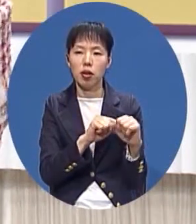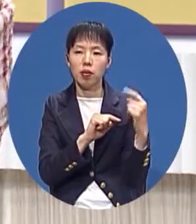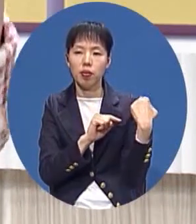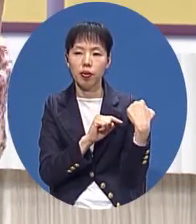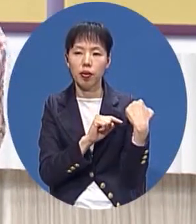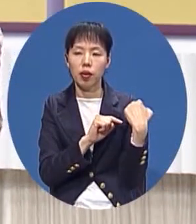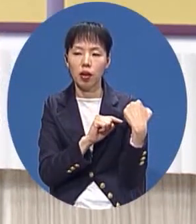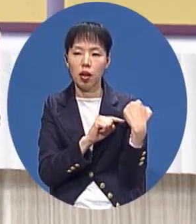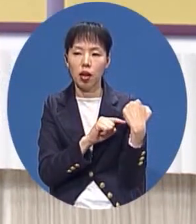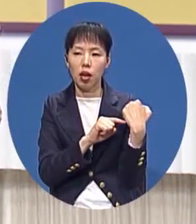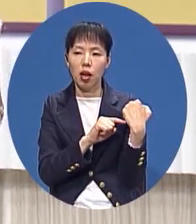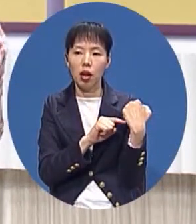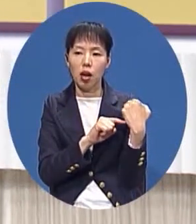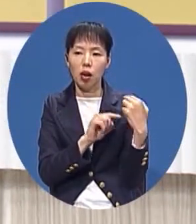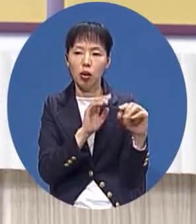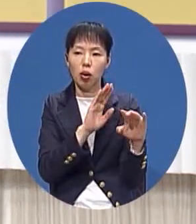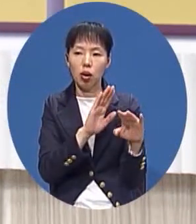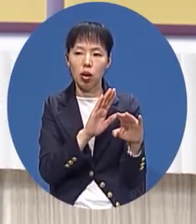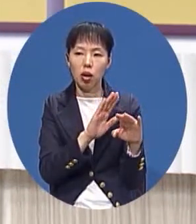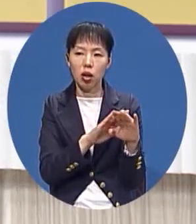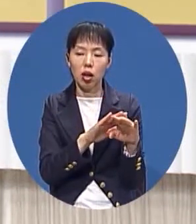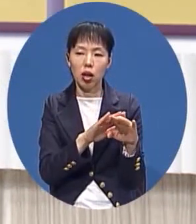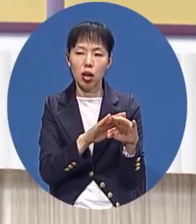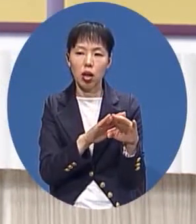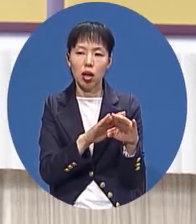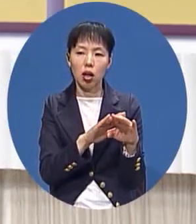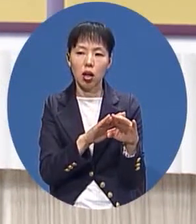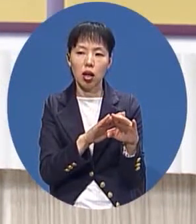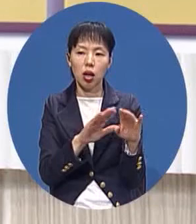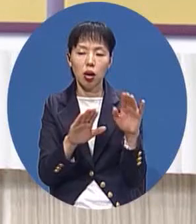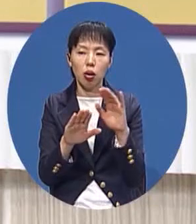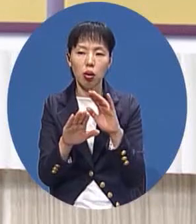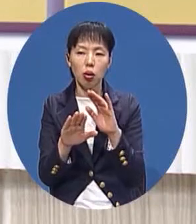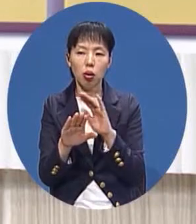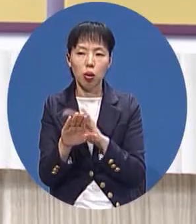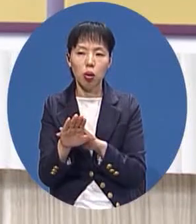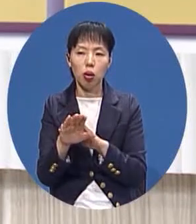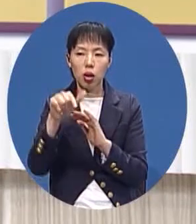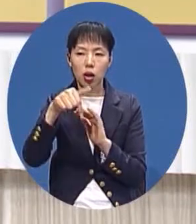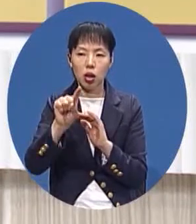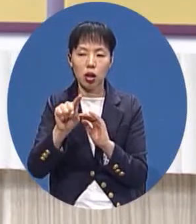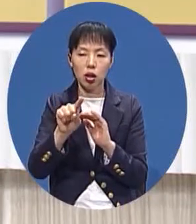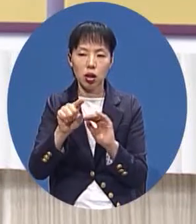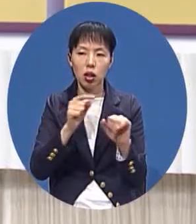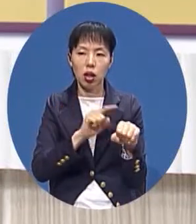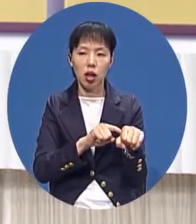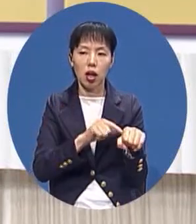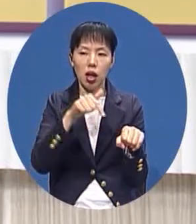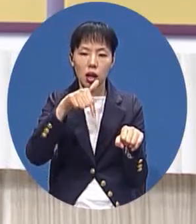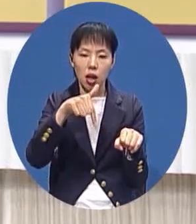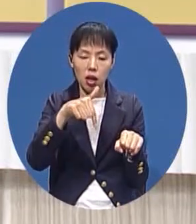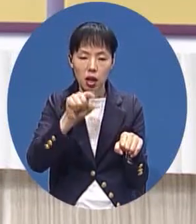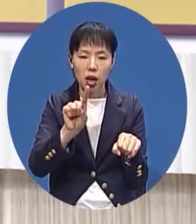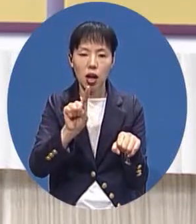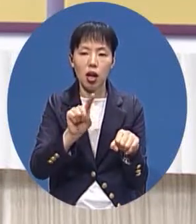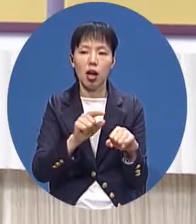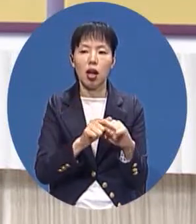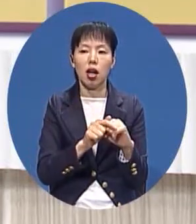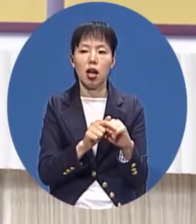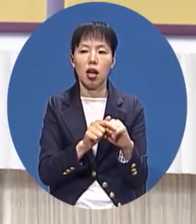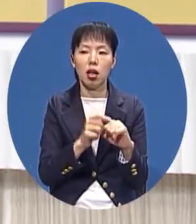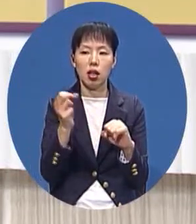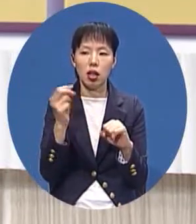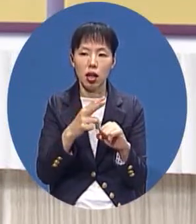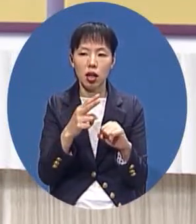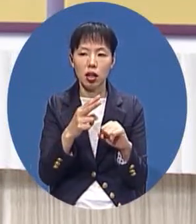좌뇌에서 이제 가라고 네, 이제 네. 알면서 가라고 읽게 되고 그다음에 뭐 가 이런 말도 있잖아요. 네. 그러면 이제 그거를 다시